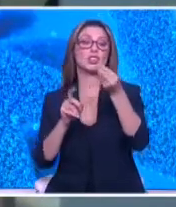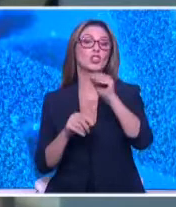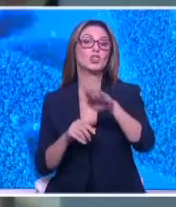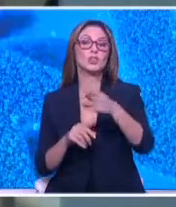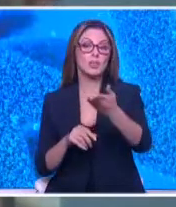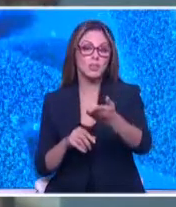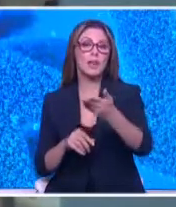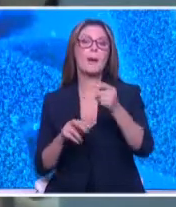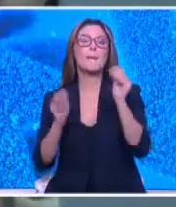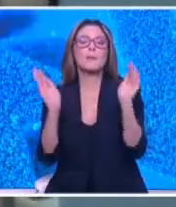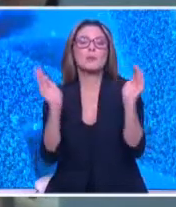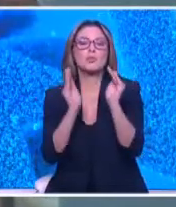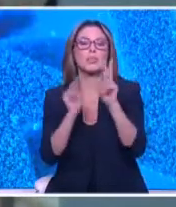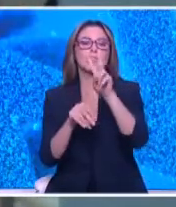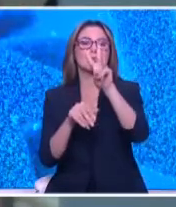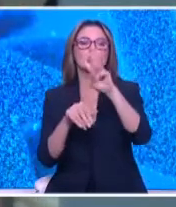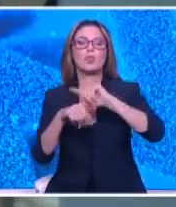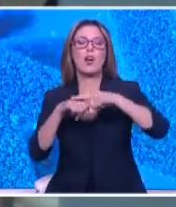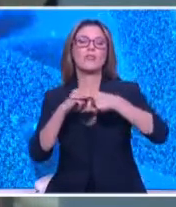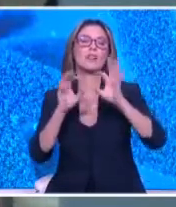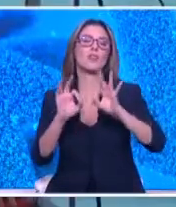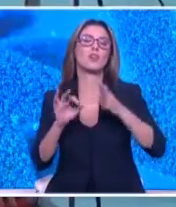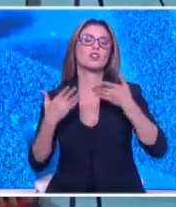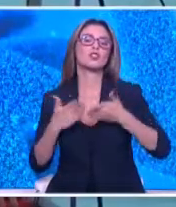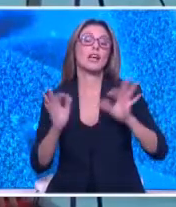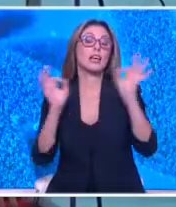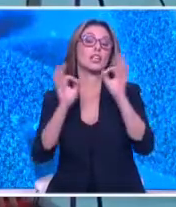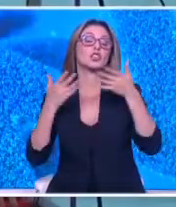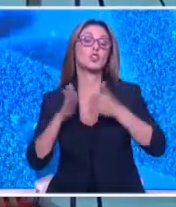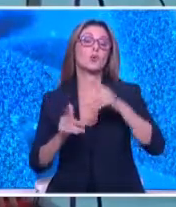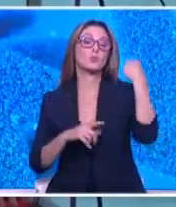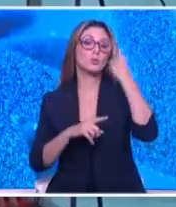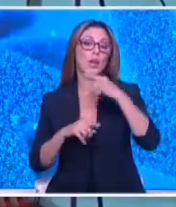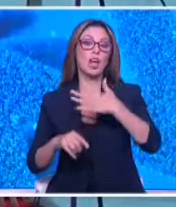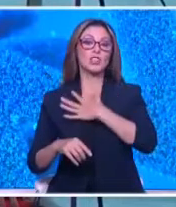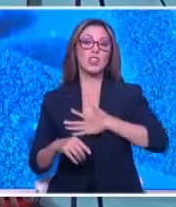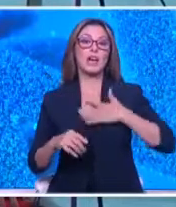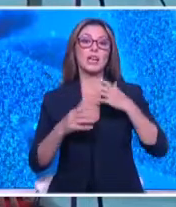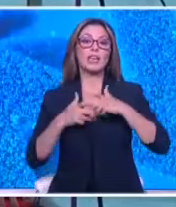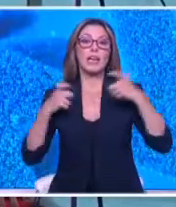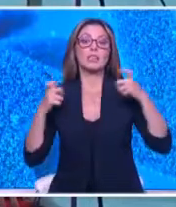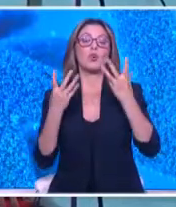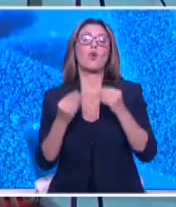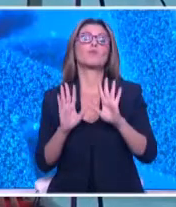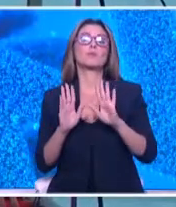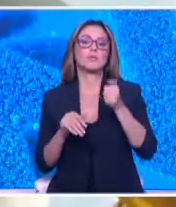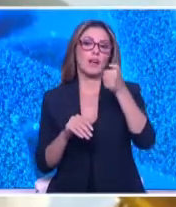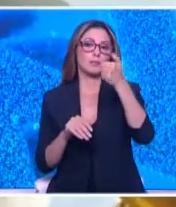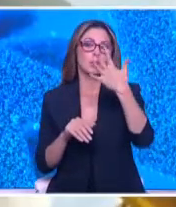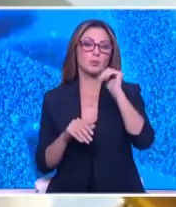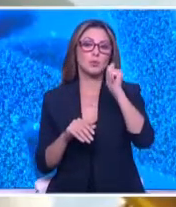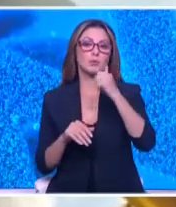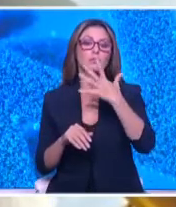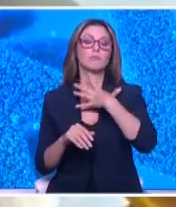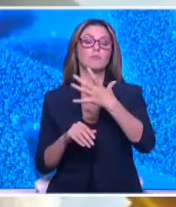bebek prematüre olarak 23 haftalıkken dünyaya geldi. Erken doğum nedeniyle akciğer gelişimi tamamlanamamıştı. 65 gün boyunca